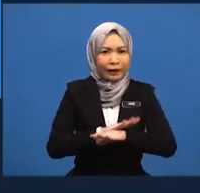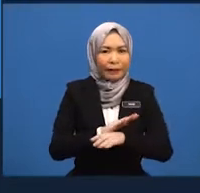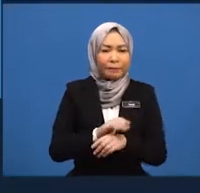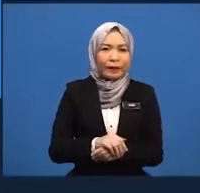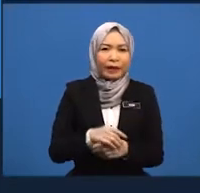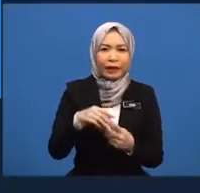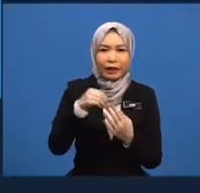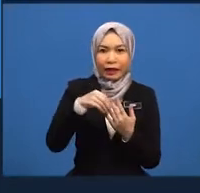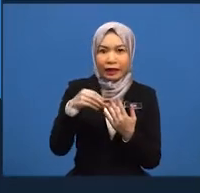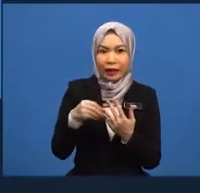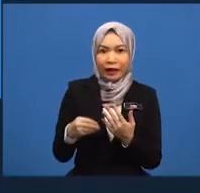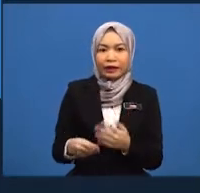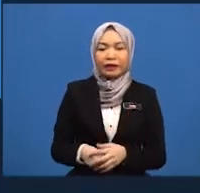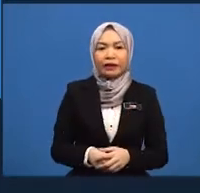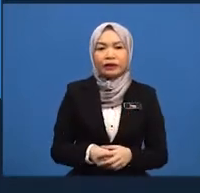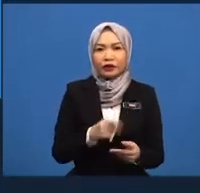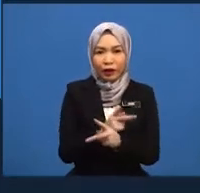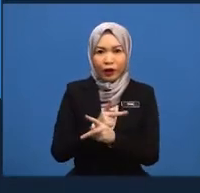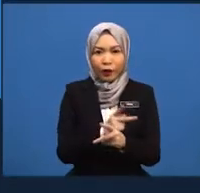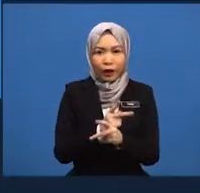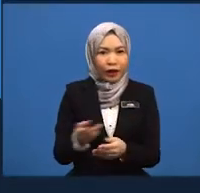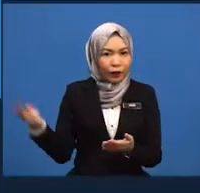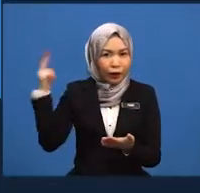kawalan ulangan untuk for,